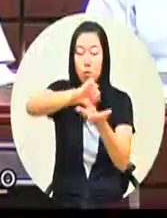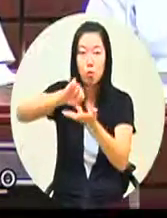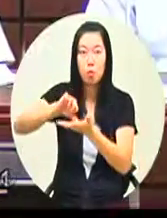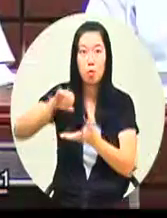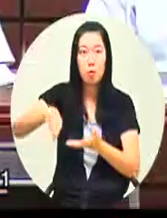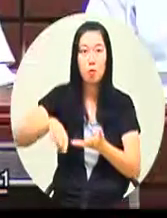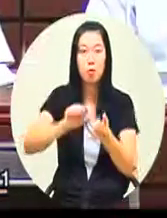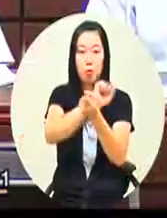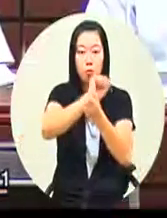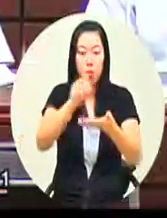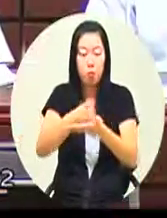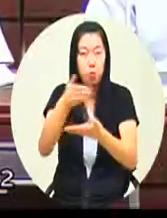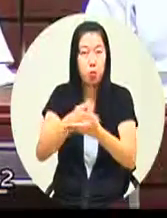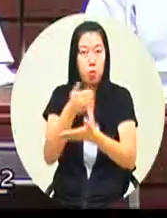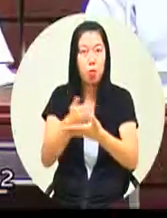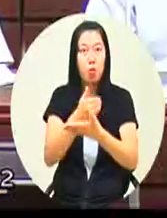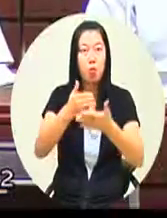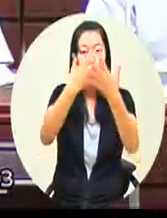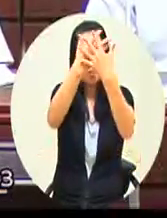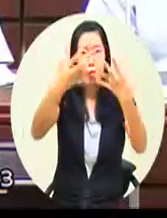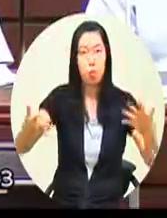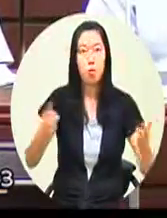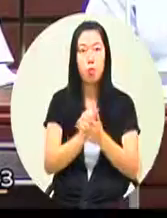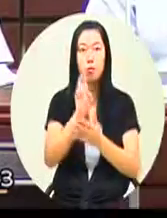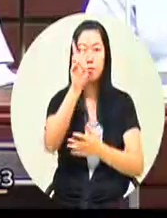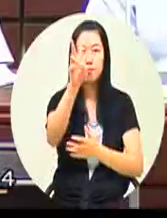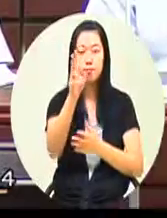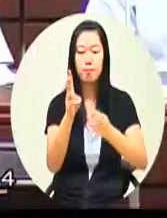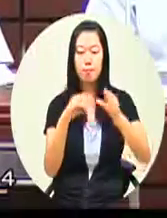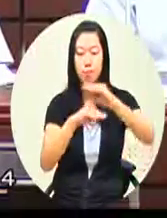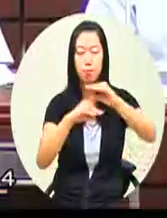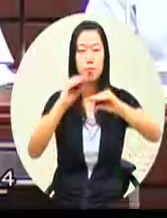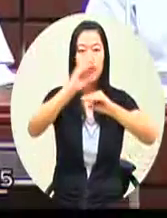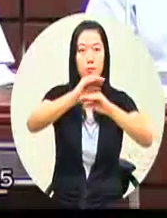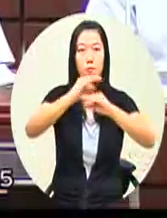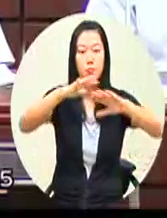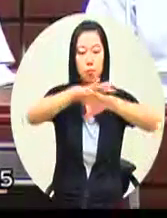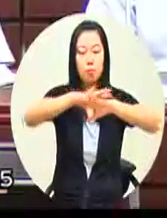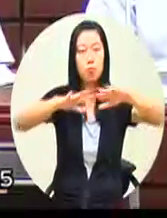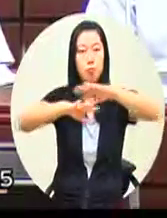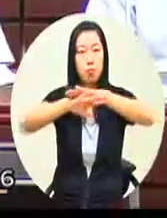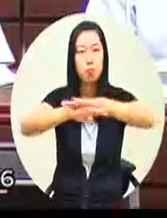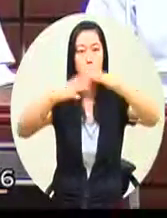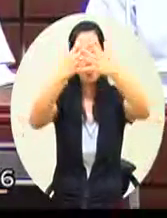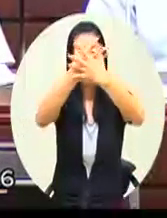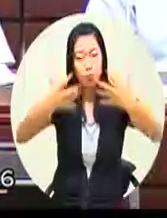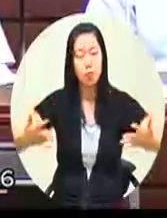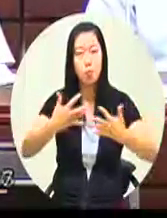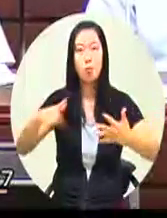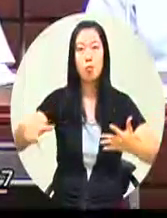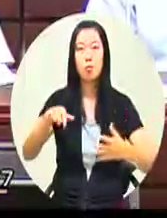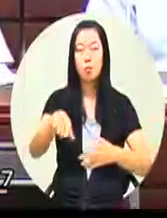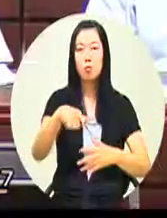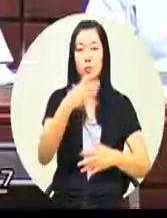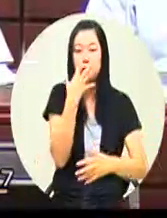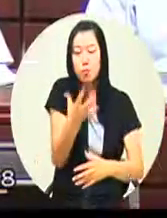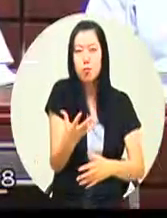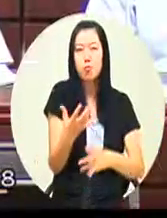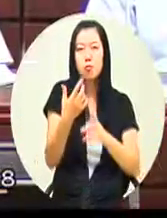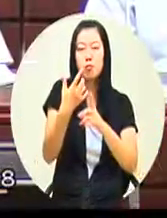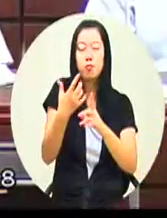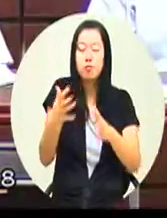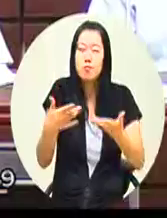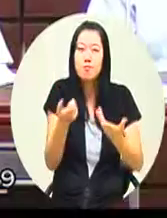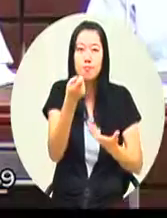瓜网啊，伊都用两目个，两点啊，都大细目安个交叉， 所以它损害的 也几乎是很